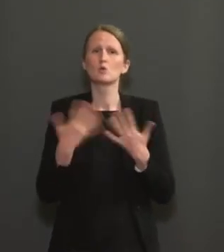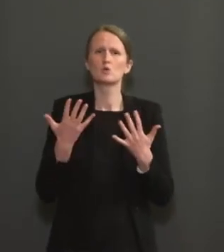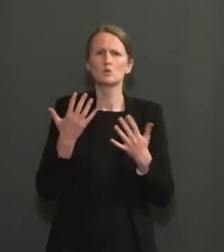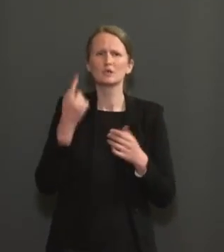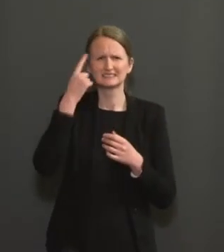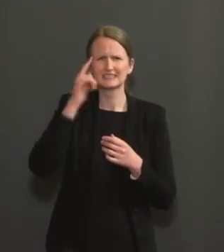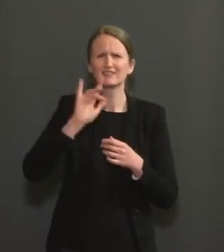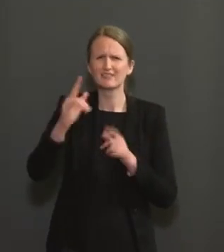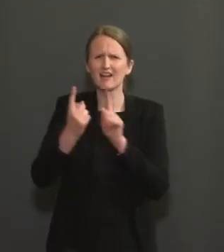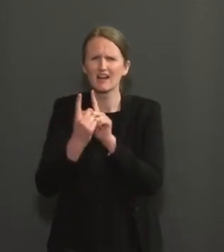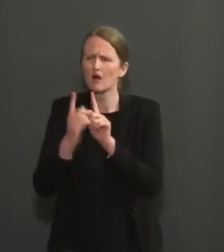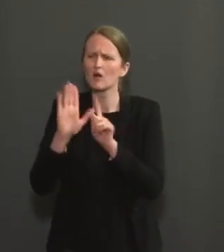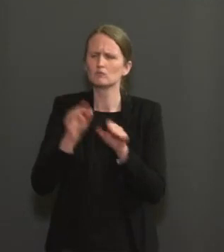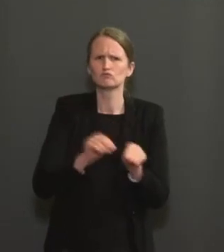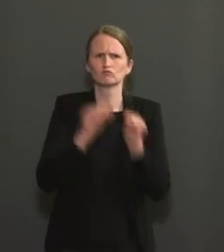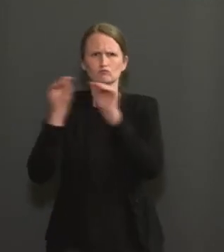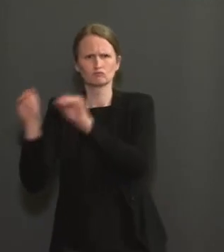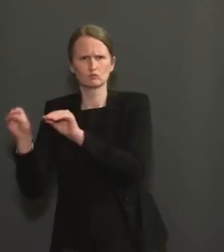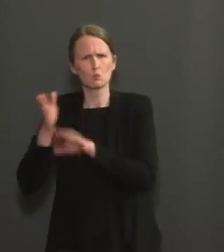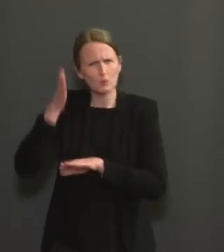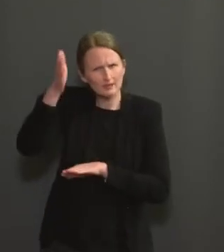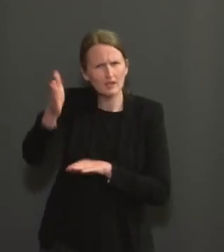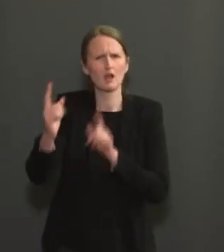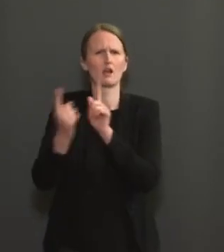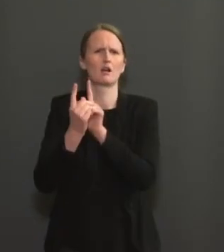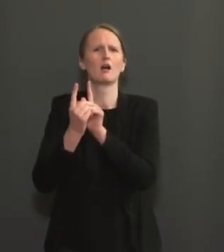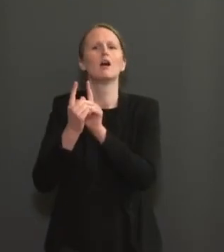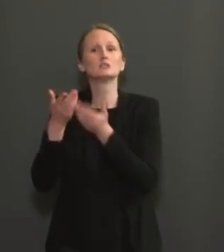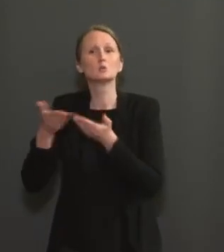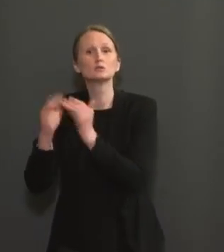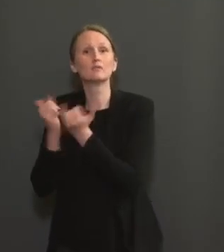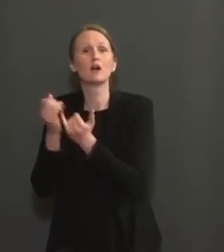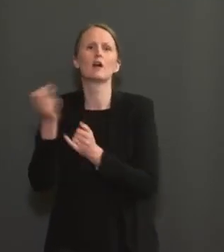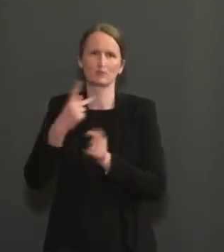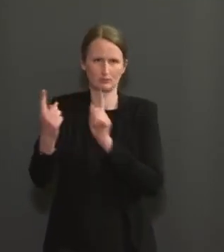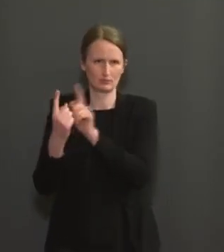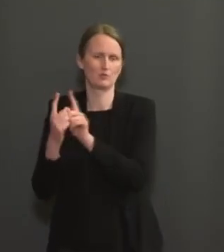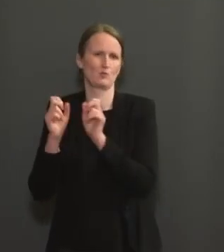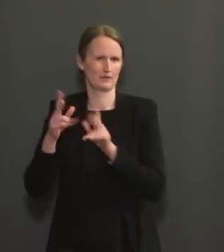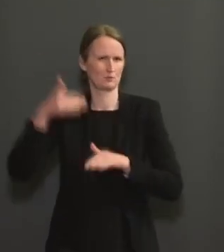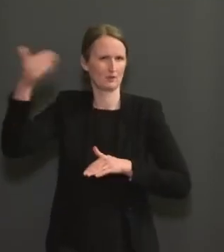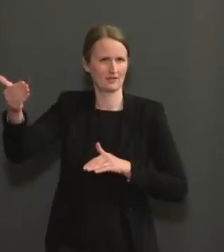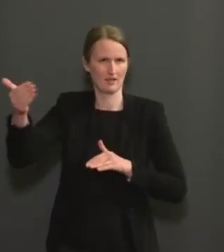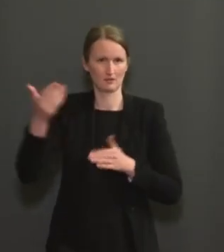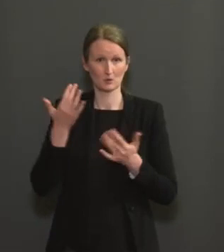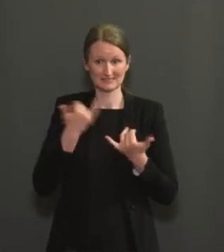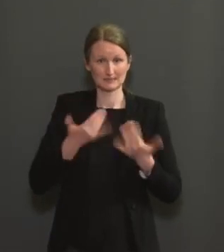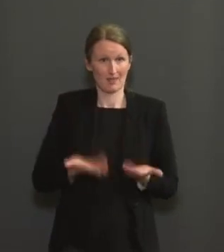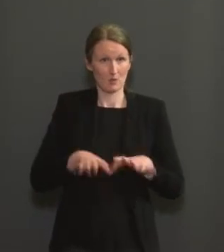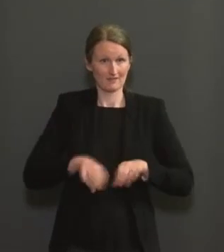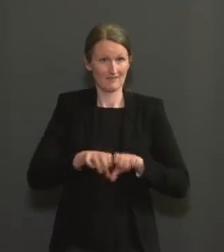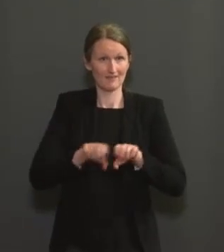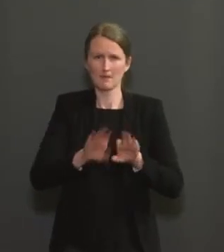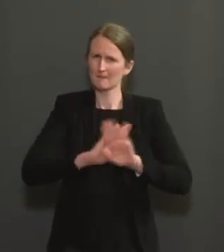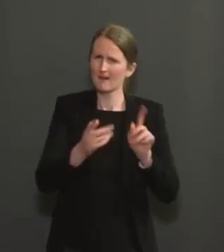moment plus adéquat, eh bien ces petits gestes peuvent bâtir quelque chose d'important. Il y a un dicton populaire qui dit « les petits ruisseaux font les